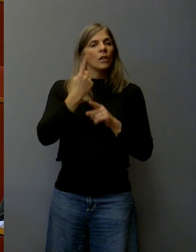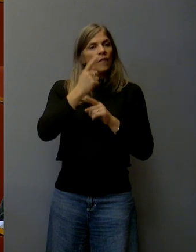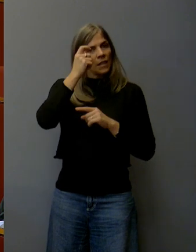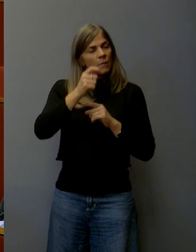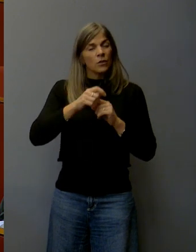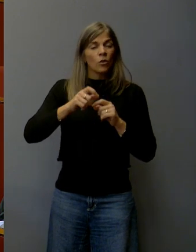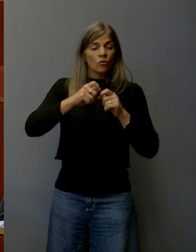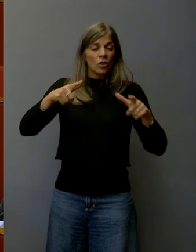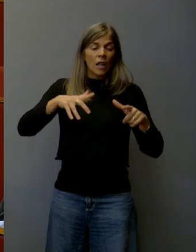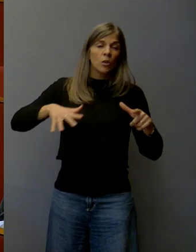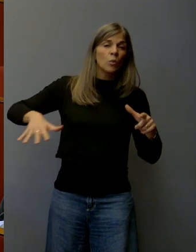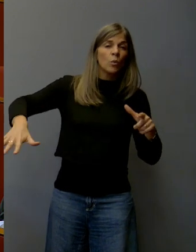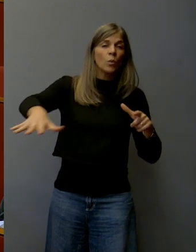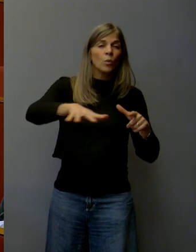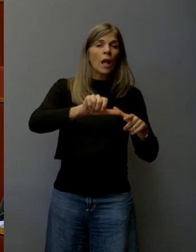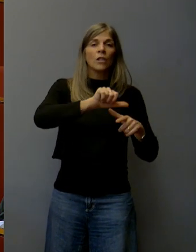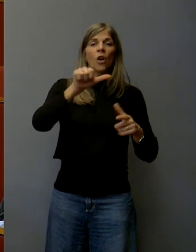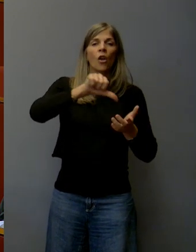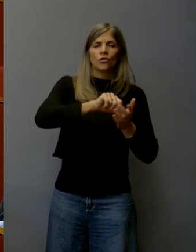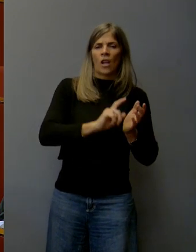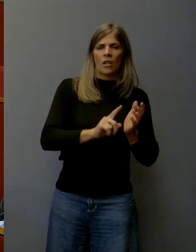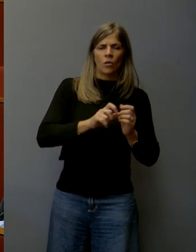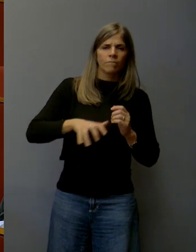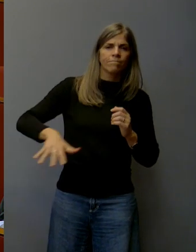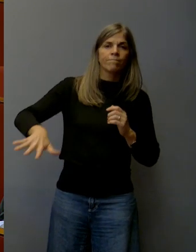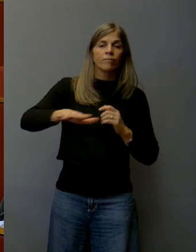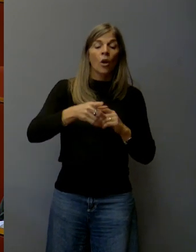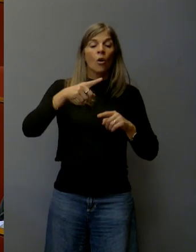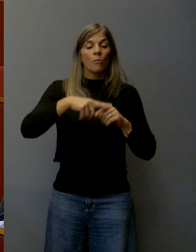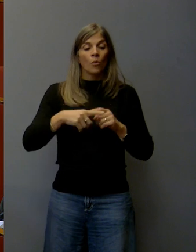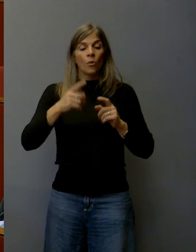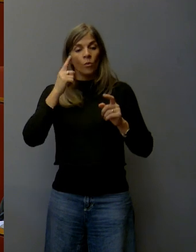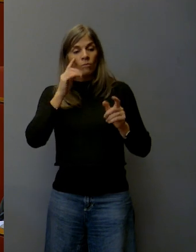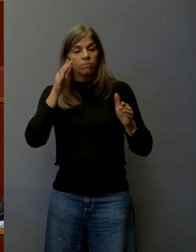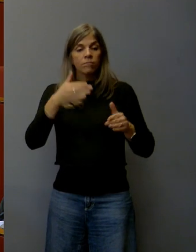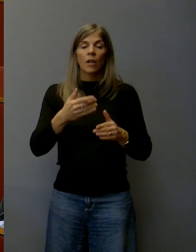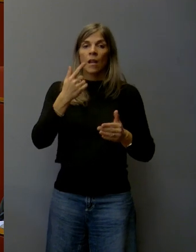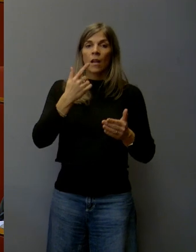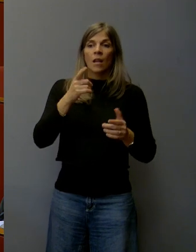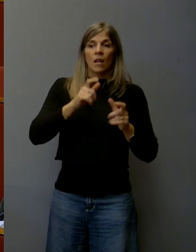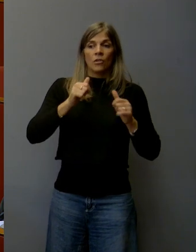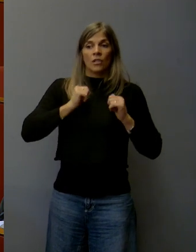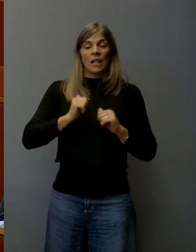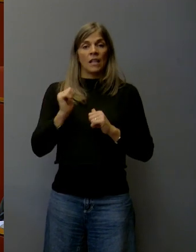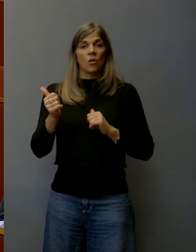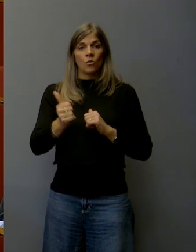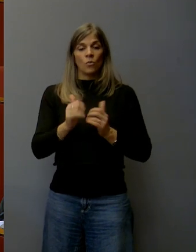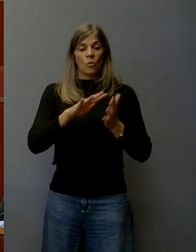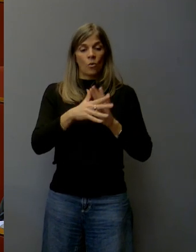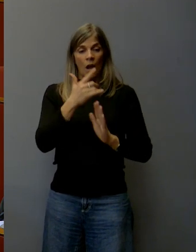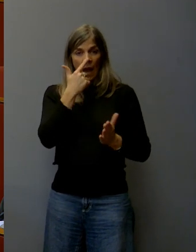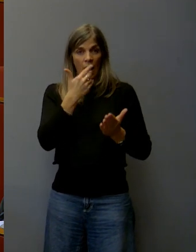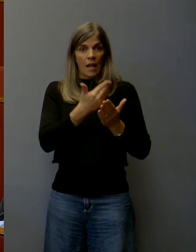solo del centro e quando si parla di adeguatezza dello sforzo che ogni cittadino fa nelle sue come dire